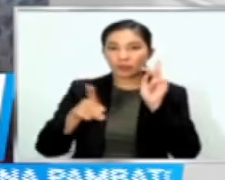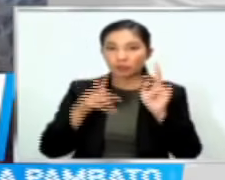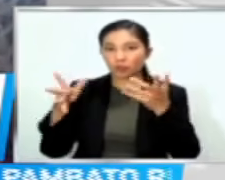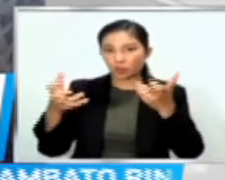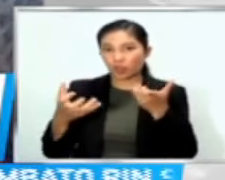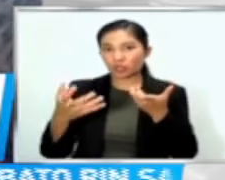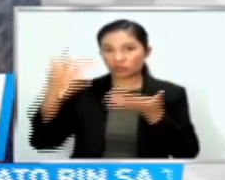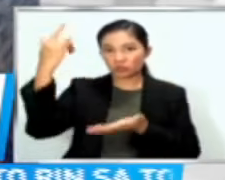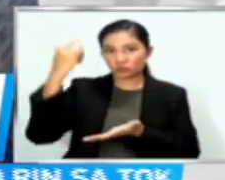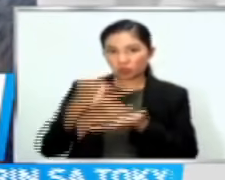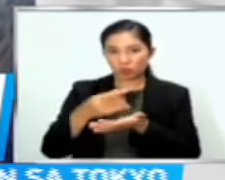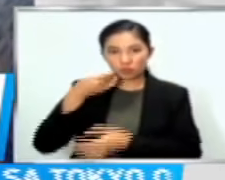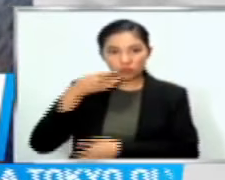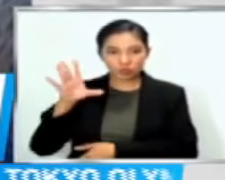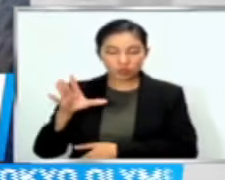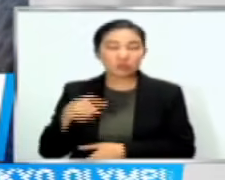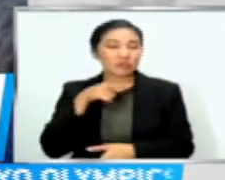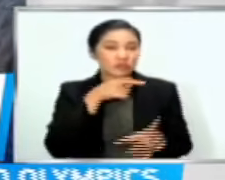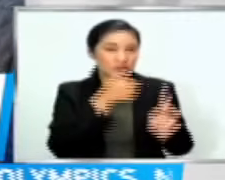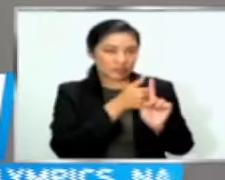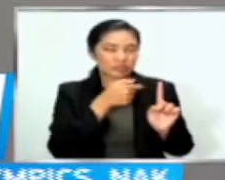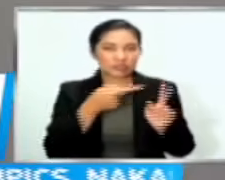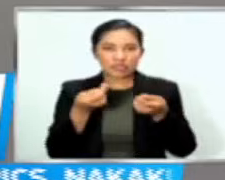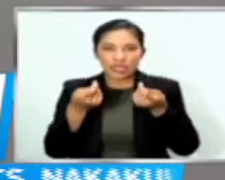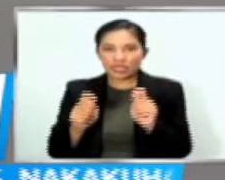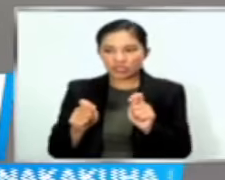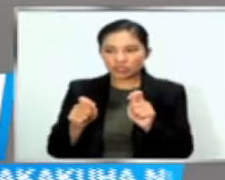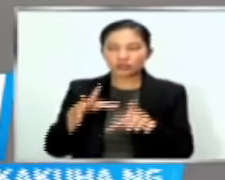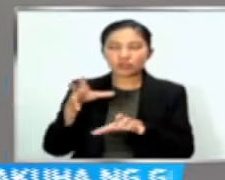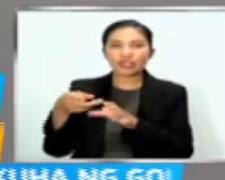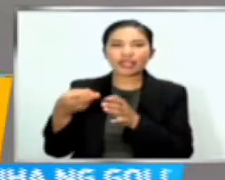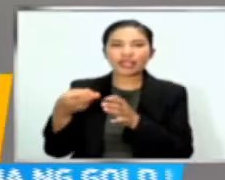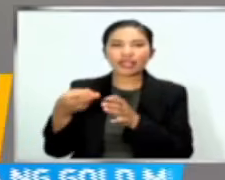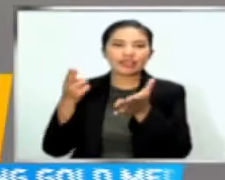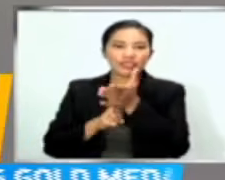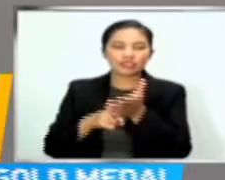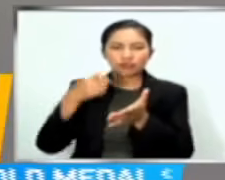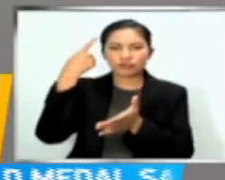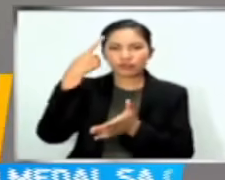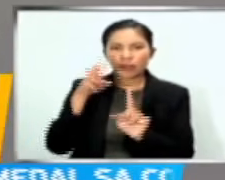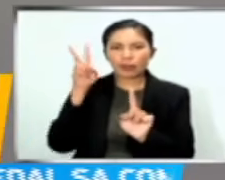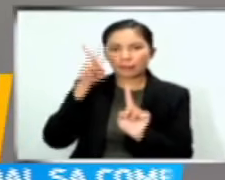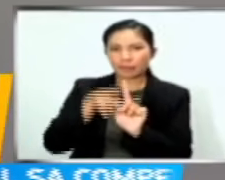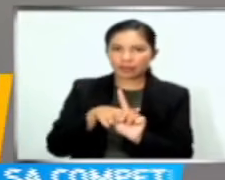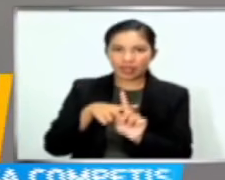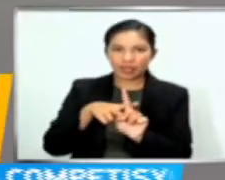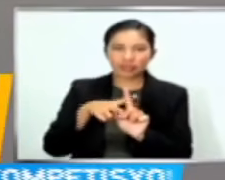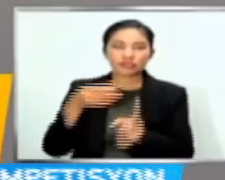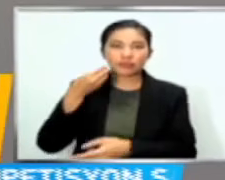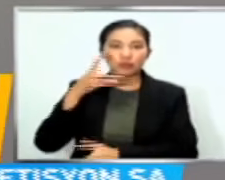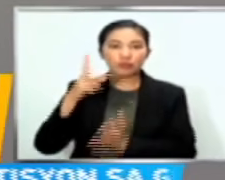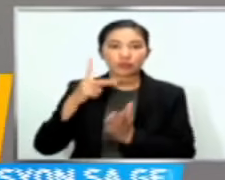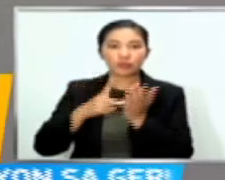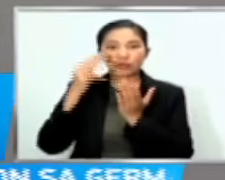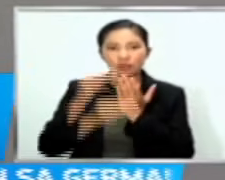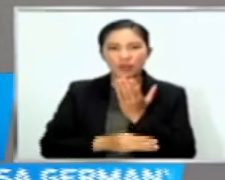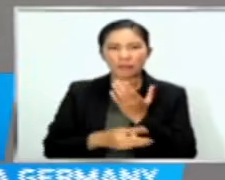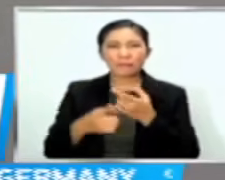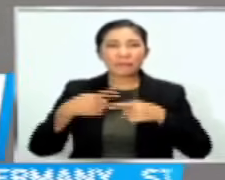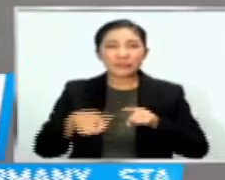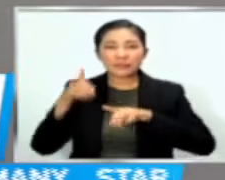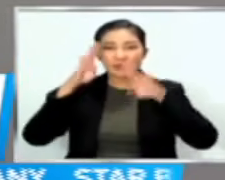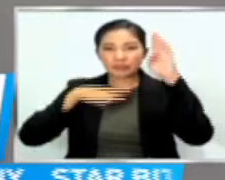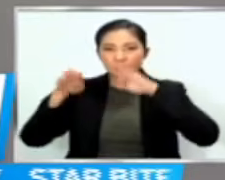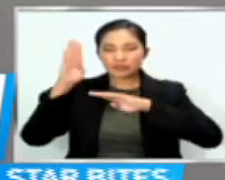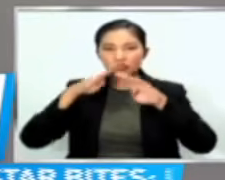sa repatriation program. Ang problema? Yung application po for repatriation will take 3 to 6 months po. And